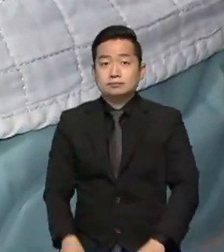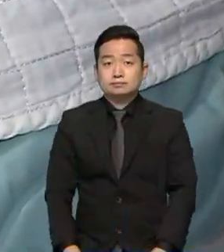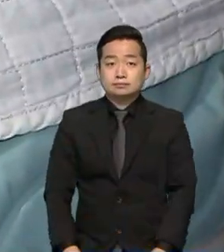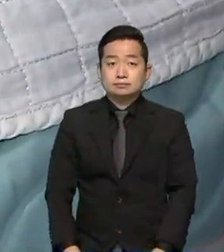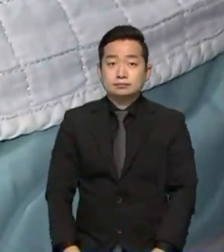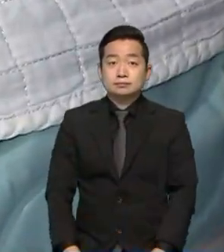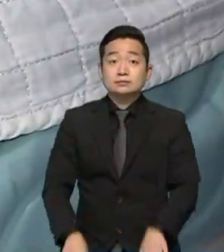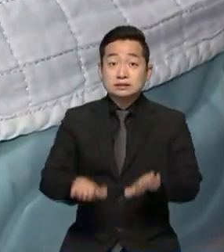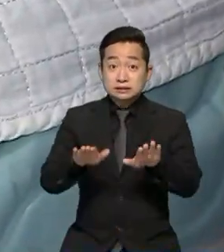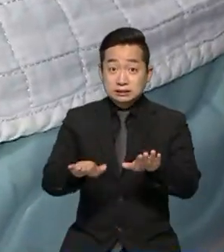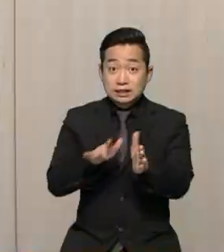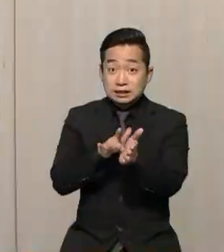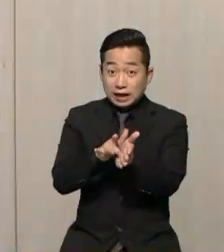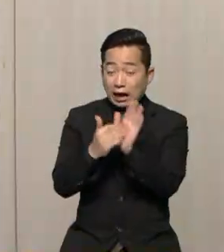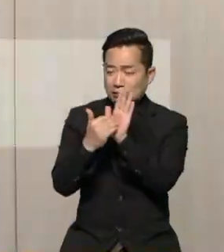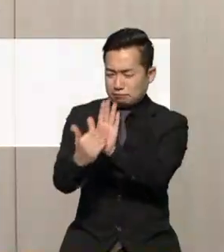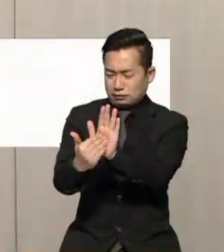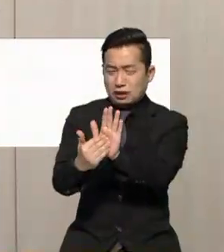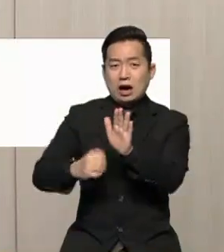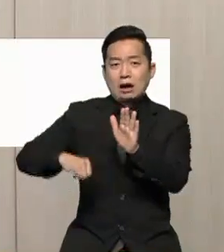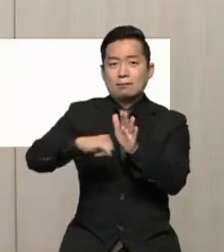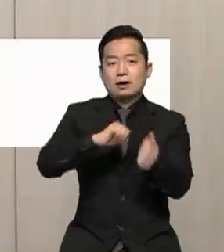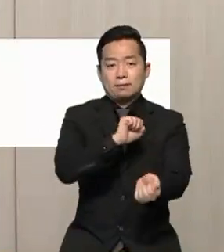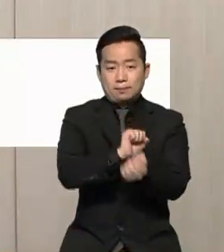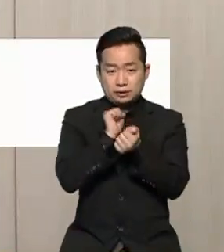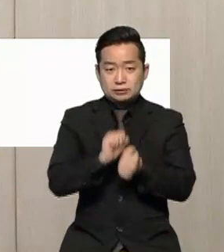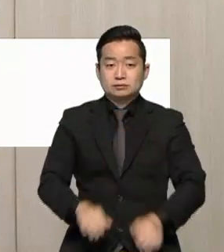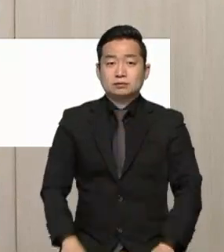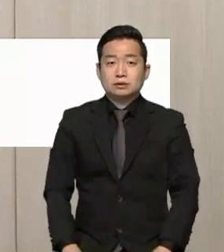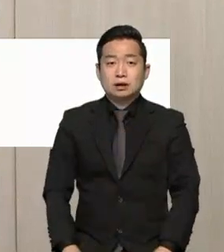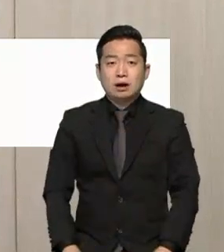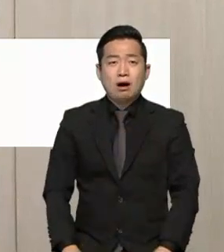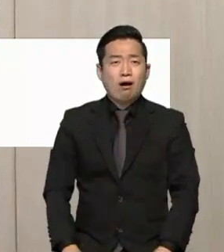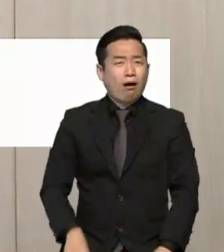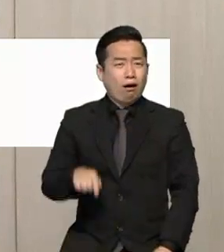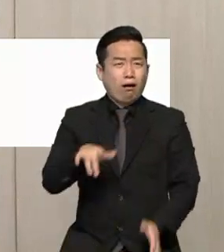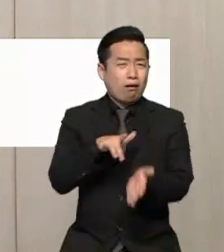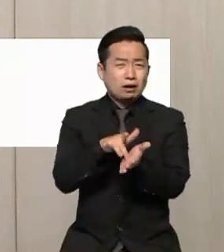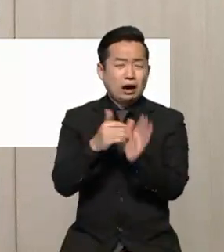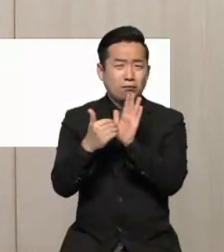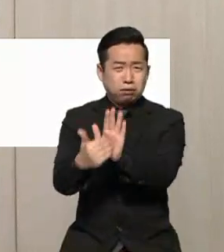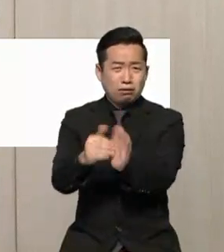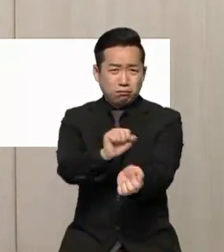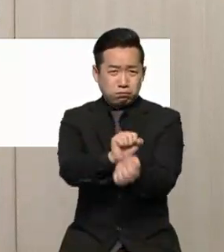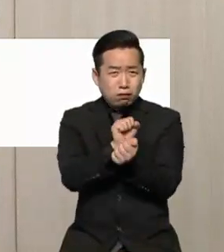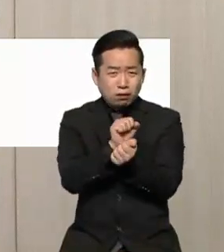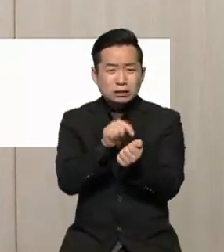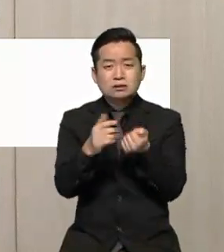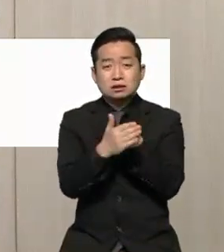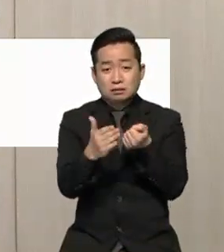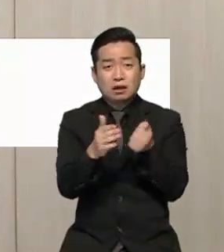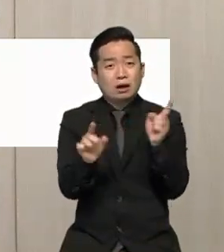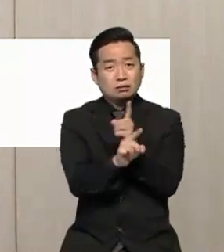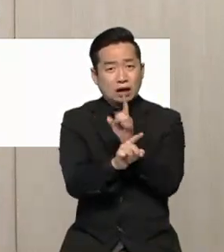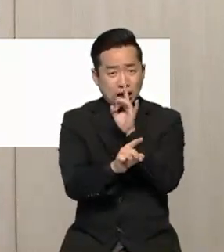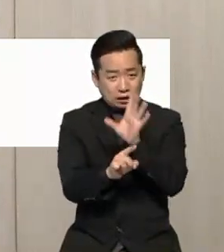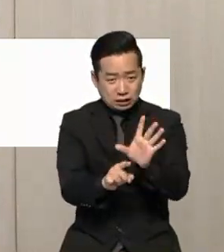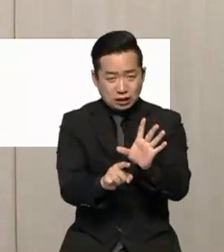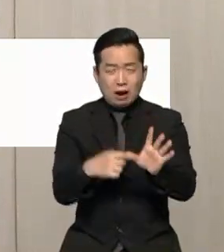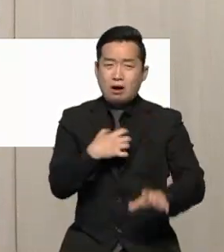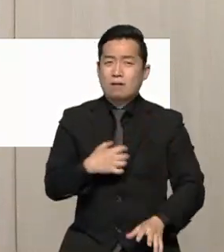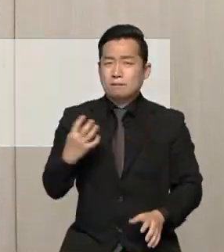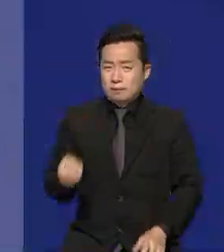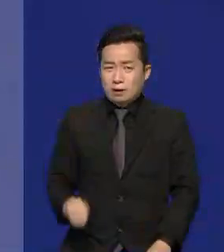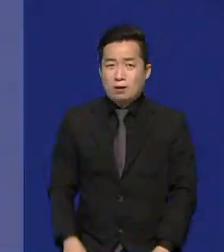세균에 감염된 겁니다 내성균까지 생겨서 치료가 잘 안되고 있으니까 걱정이 많이